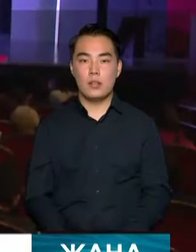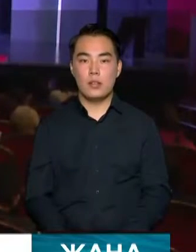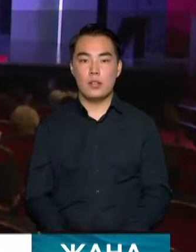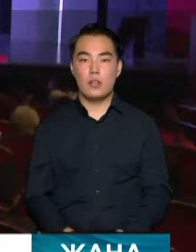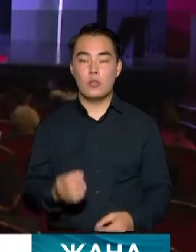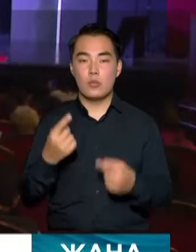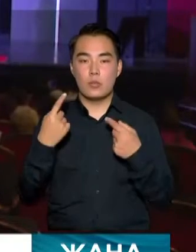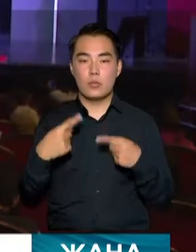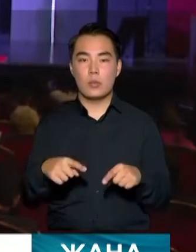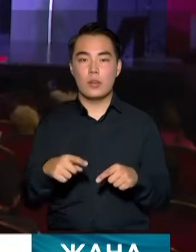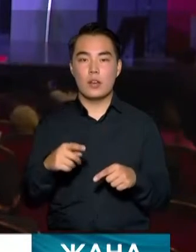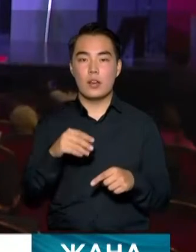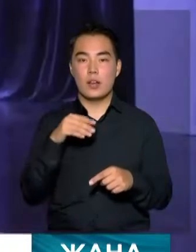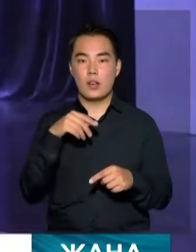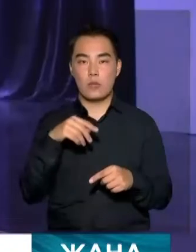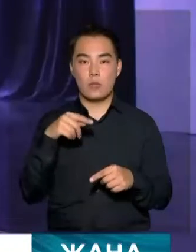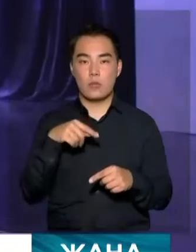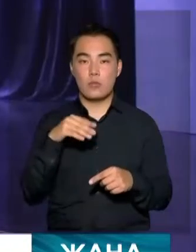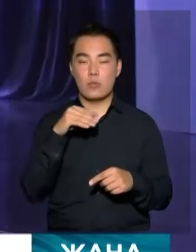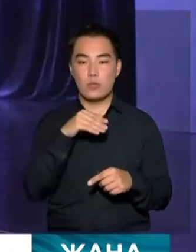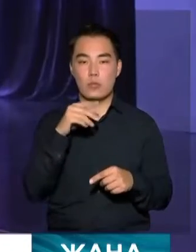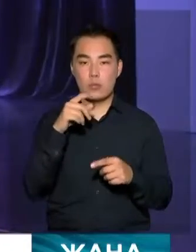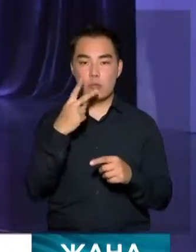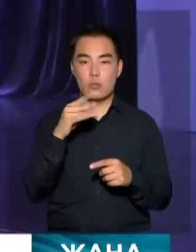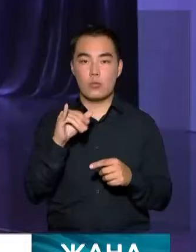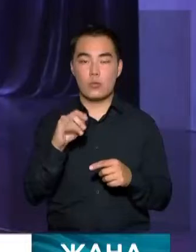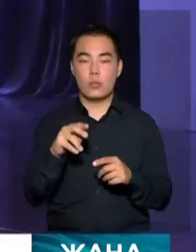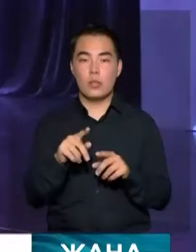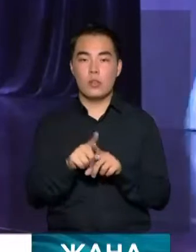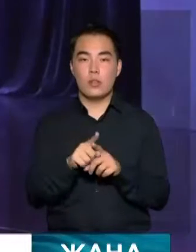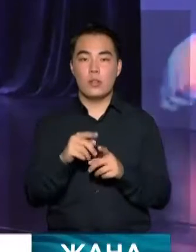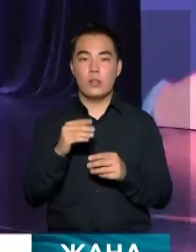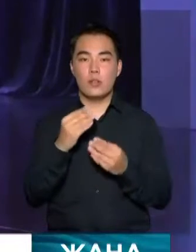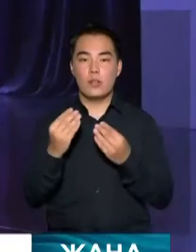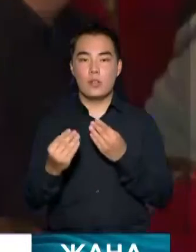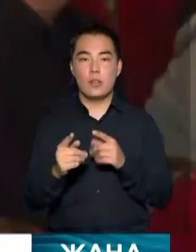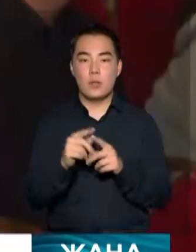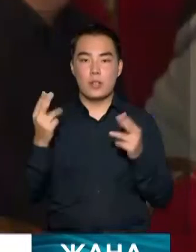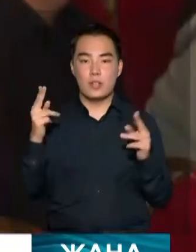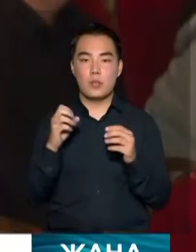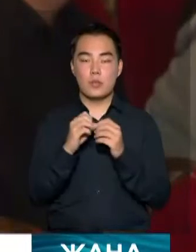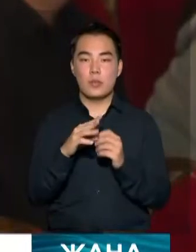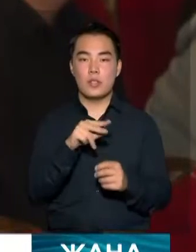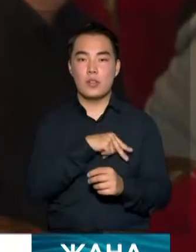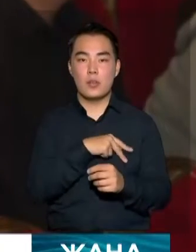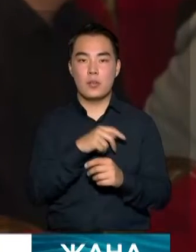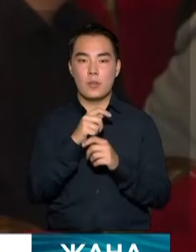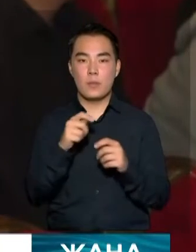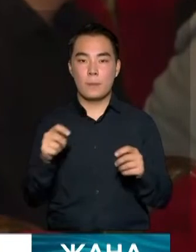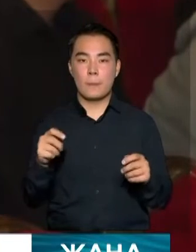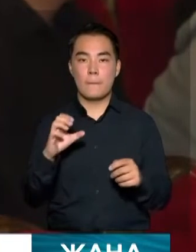Бұдан бөлек ғалымдар онлайн форматта лекция оқиды. Айта кетсек, фестивальге жыл сайын 14-тен астам Нобель сыйлығының